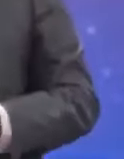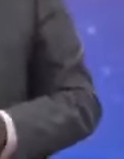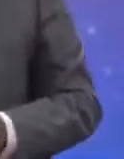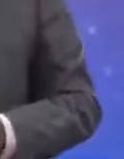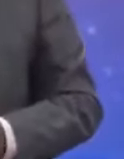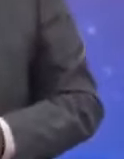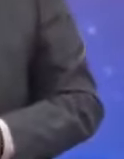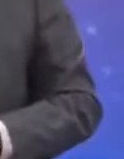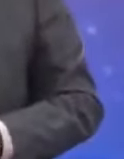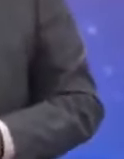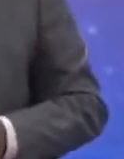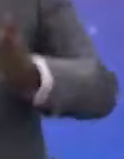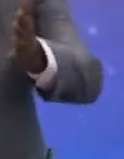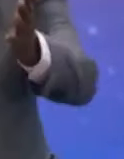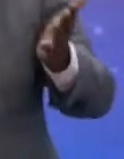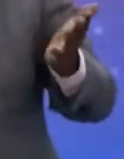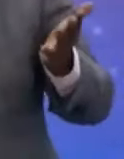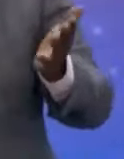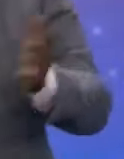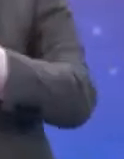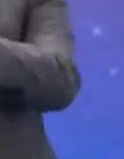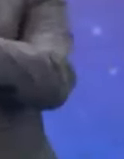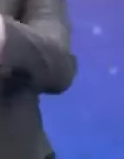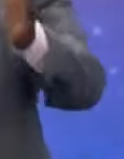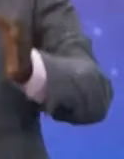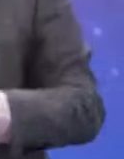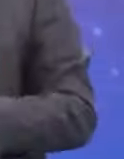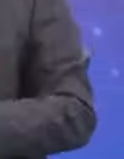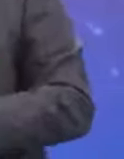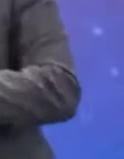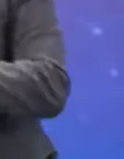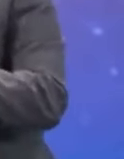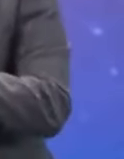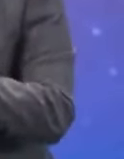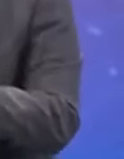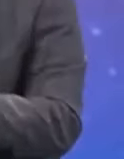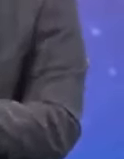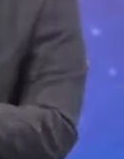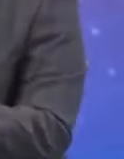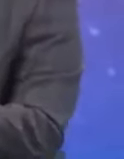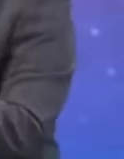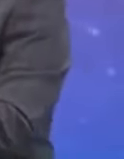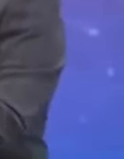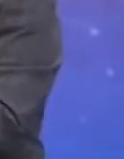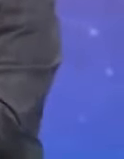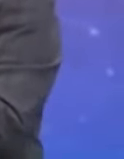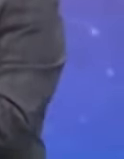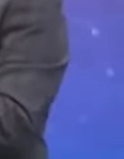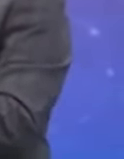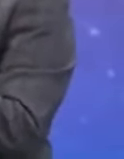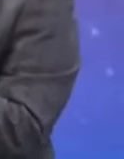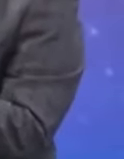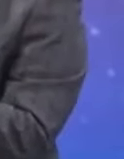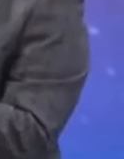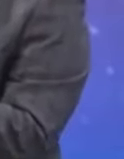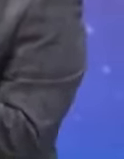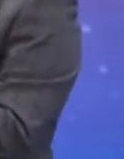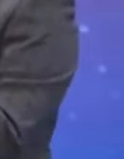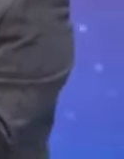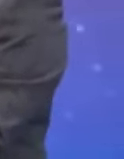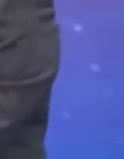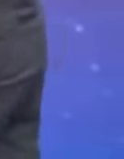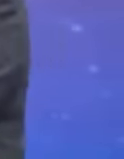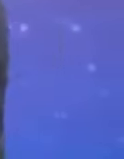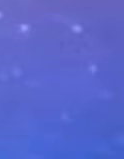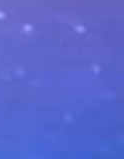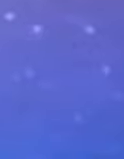4 où méprises-tu les richesses de sa bonté de sa patience de sa longanimité ne reconnaissant pas que la